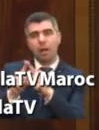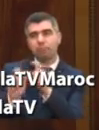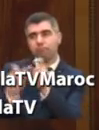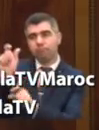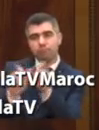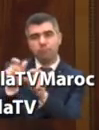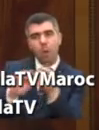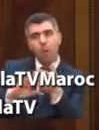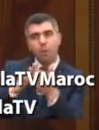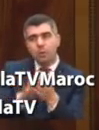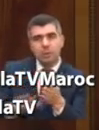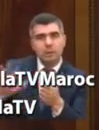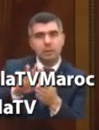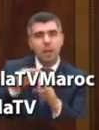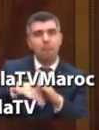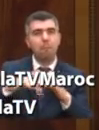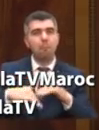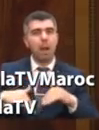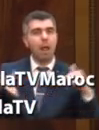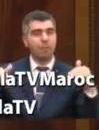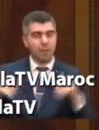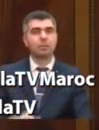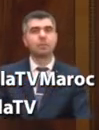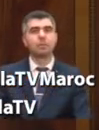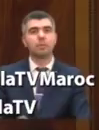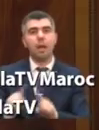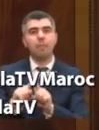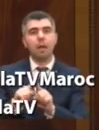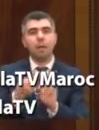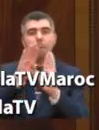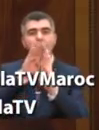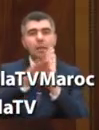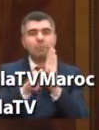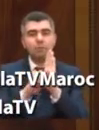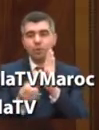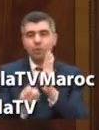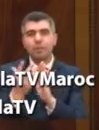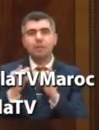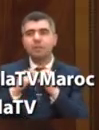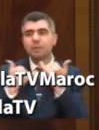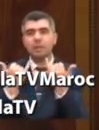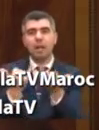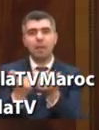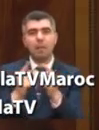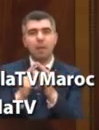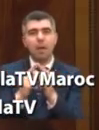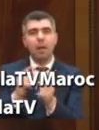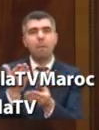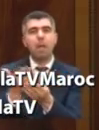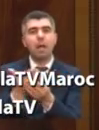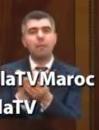النواب من إحداث مجموعة العمل الموضوعاتية حول القضية الفلسطينية، وهو